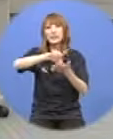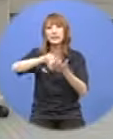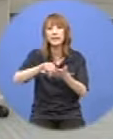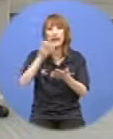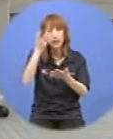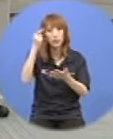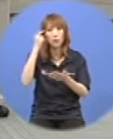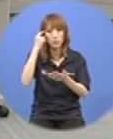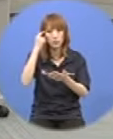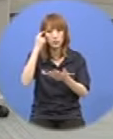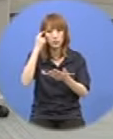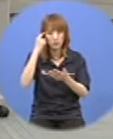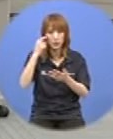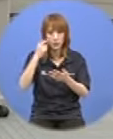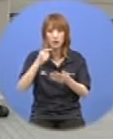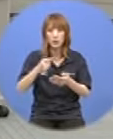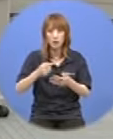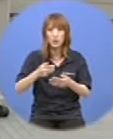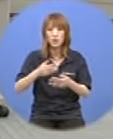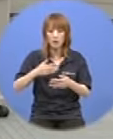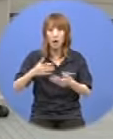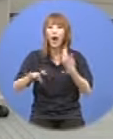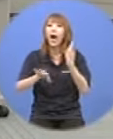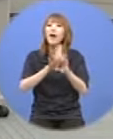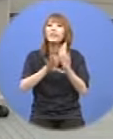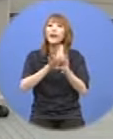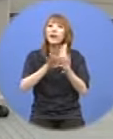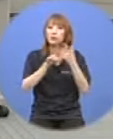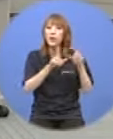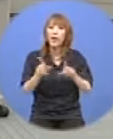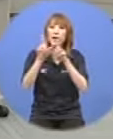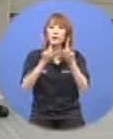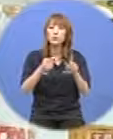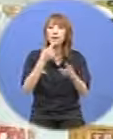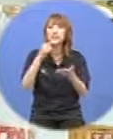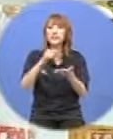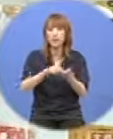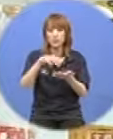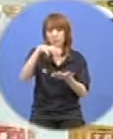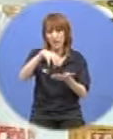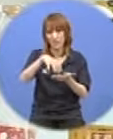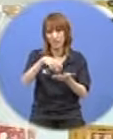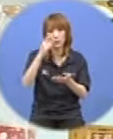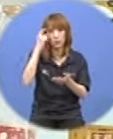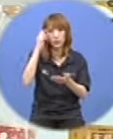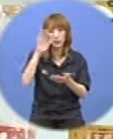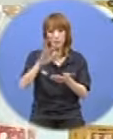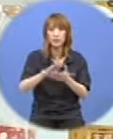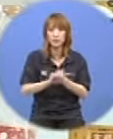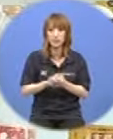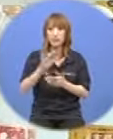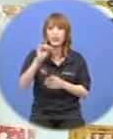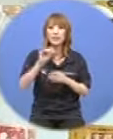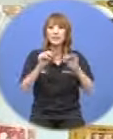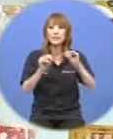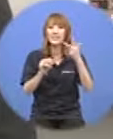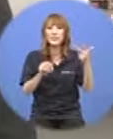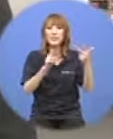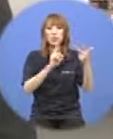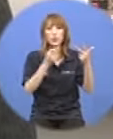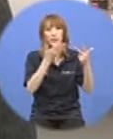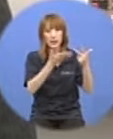う ん、 気候としたら非常に温暖で暮らしやすいところだというふうに思うんで、ね、はい、 今日はお話伺ってまいりましたが知事いかがでしたでしょうか、